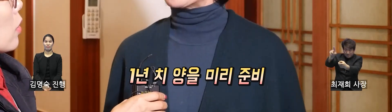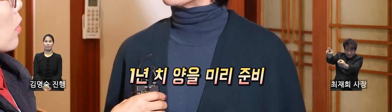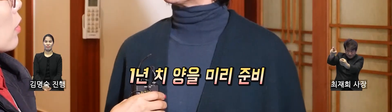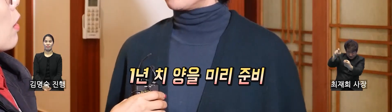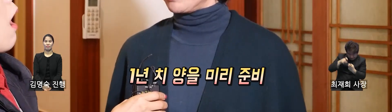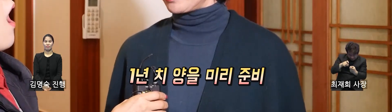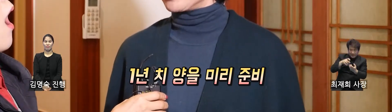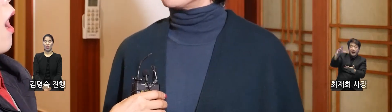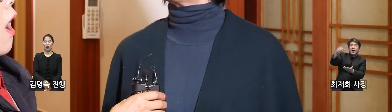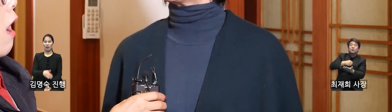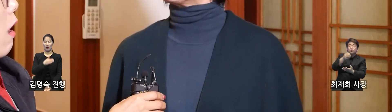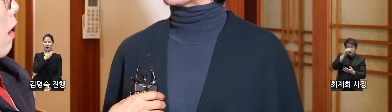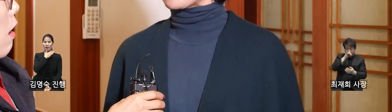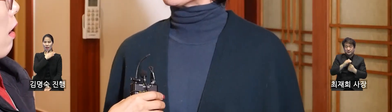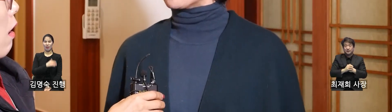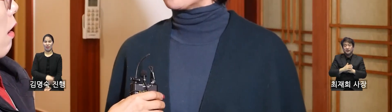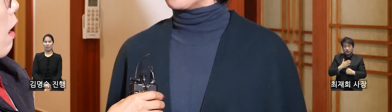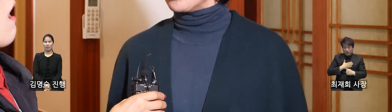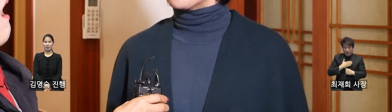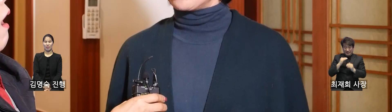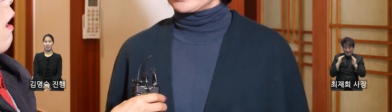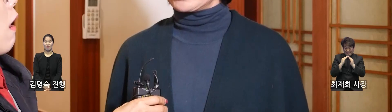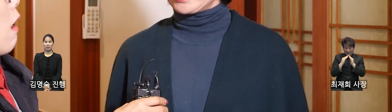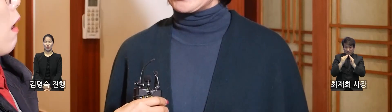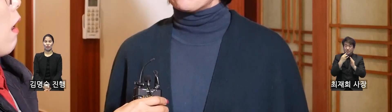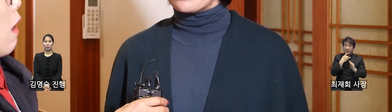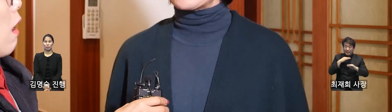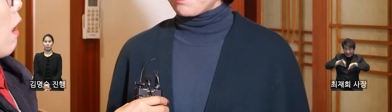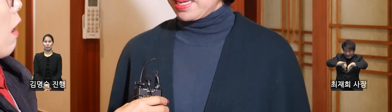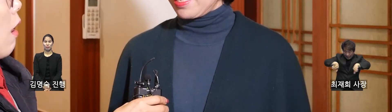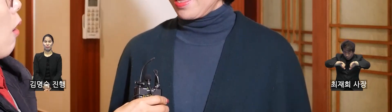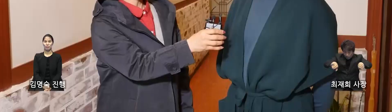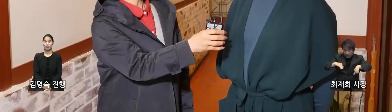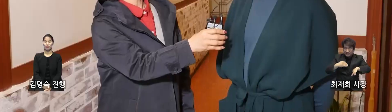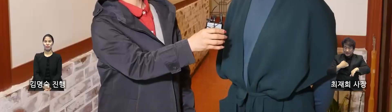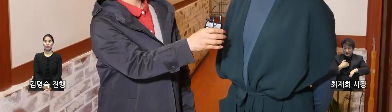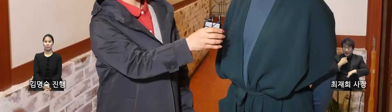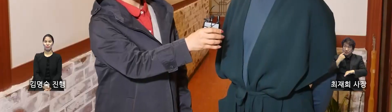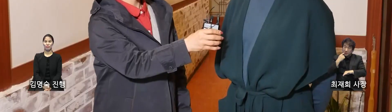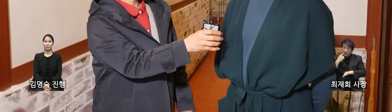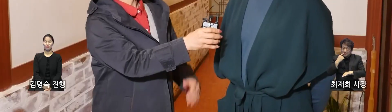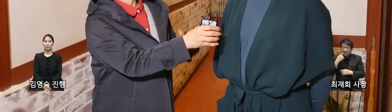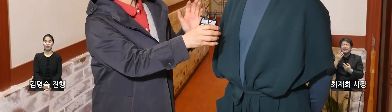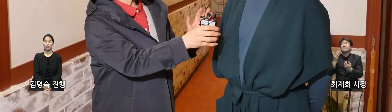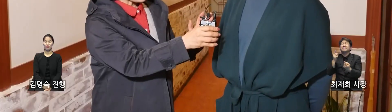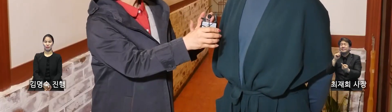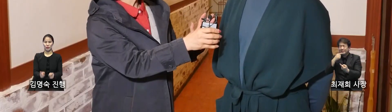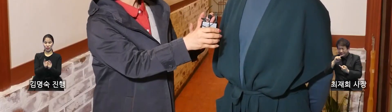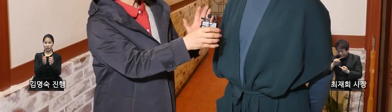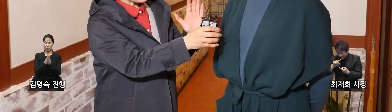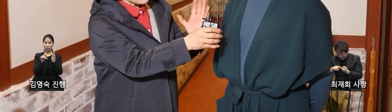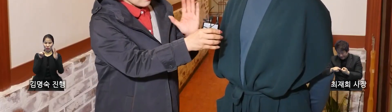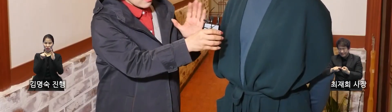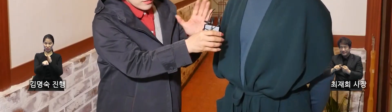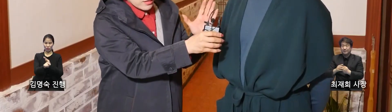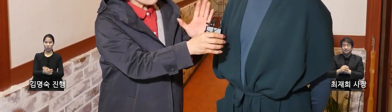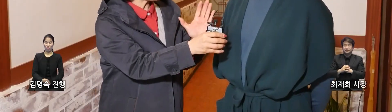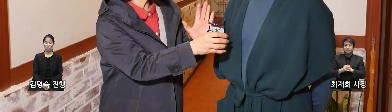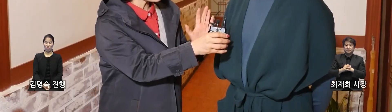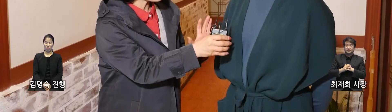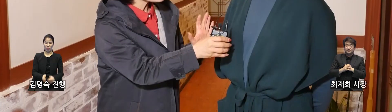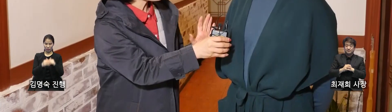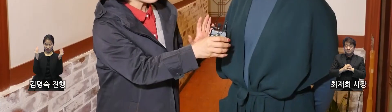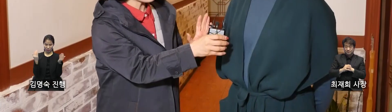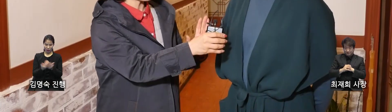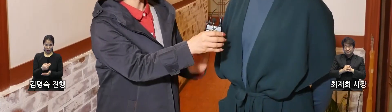것을 준비하고 있습니다 자 이제 이것만 따로 제 입맛에 맞게 으 그 칡즙 가셔서 다 그리